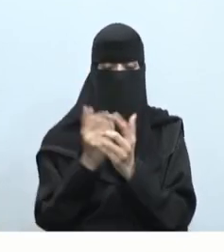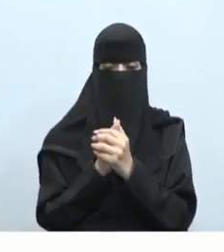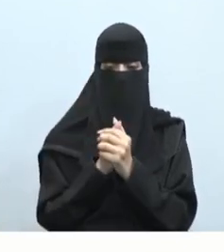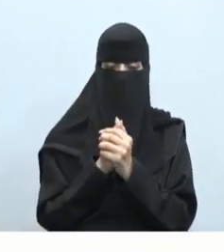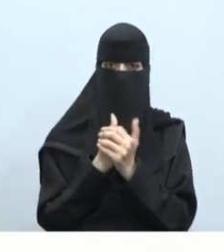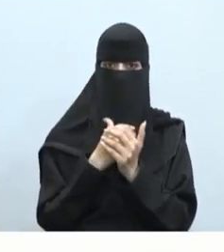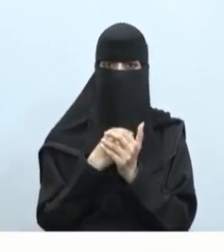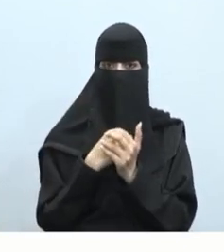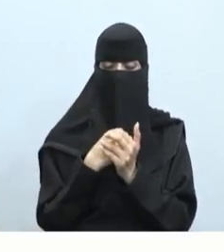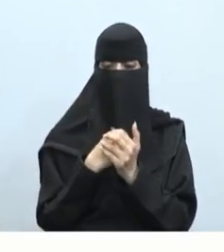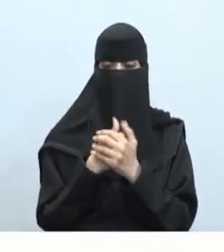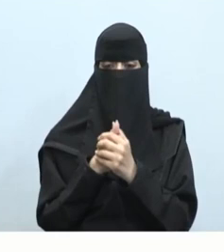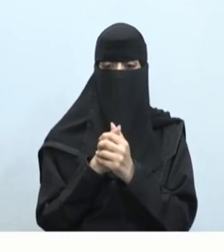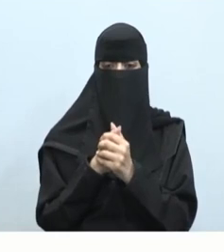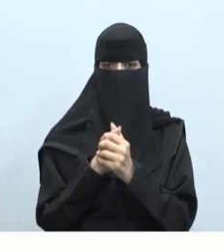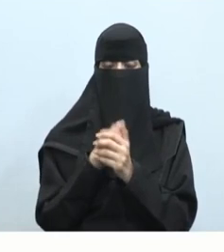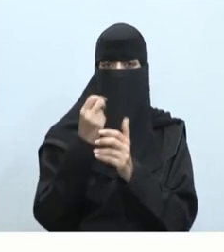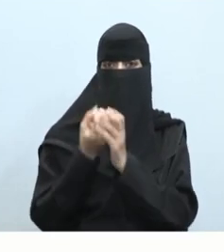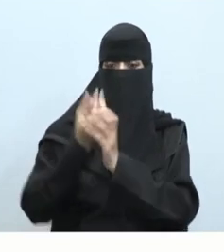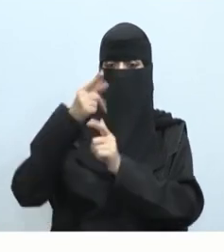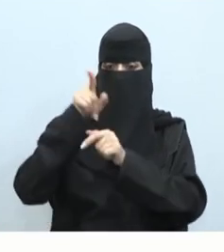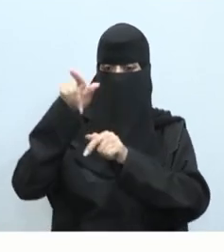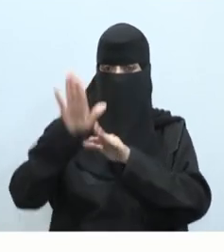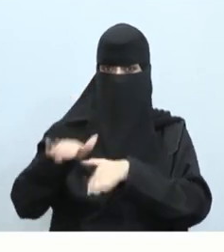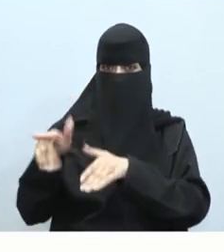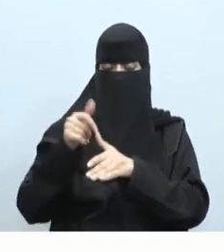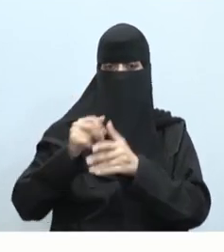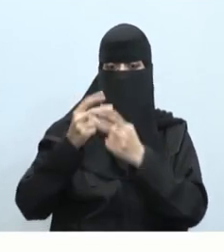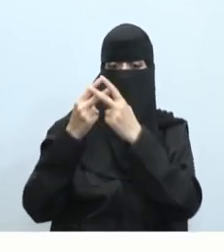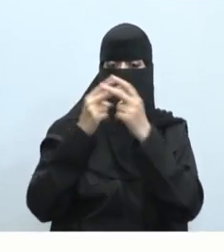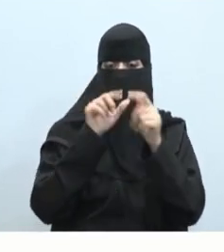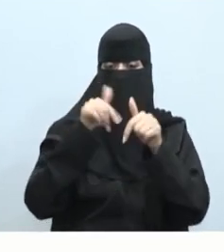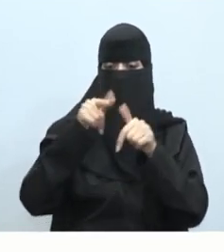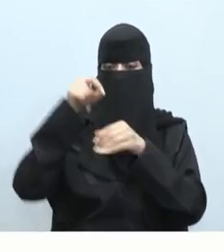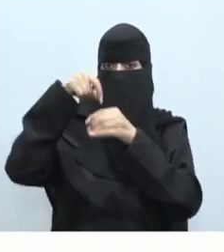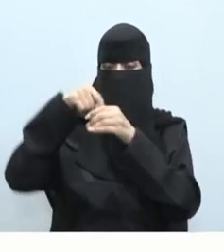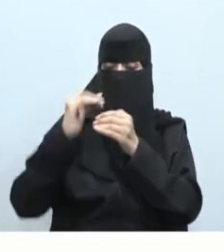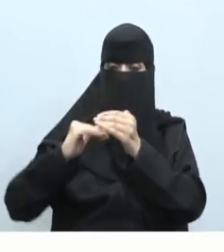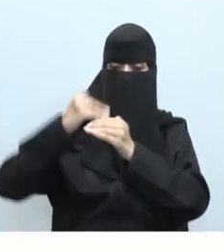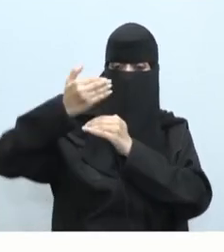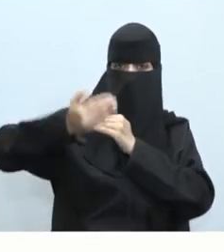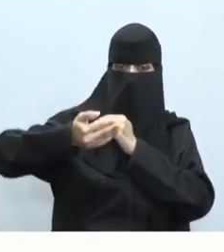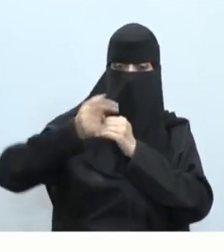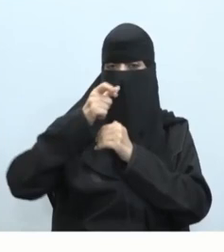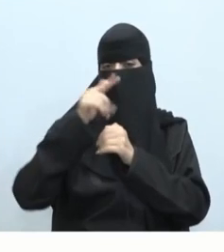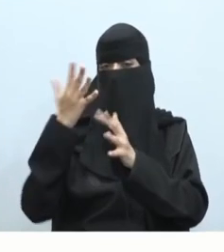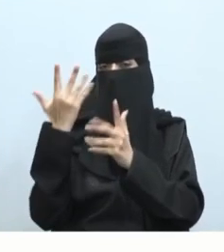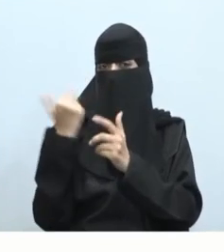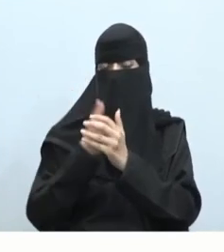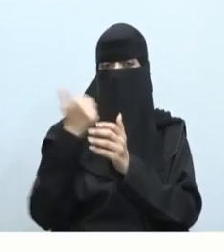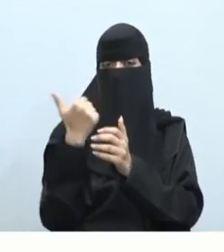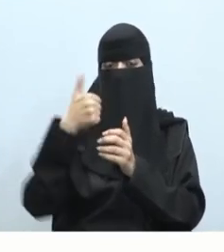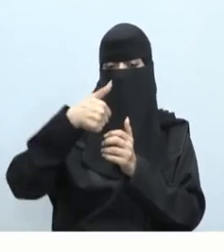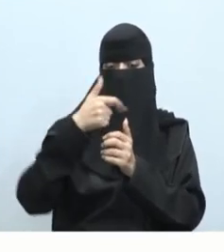الشبه نجميه اكتشفت هذه الاجرام ابناء وبنات الطلاب في مطلع